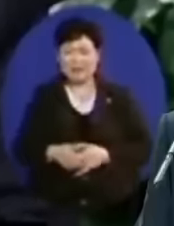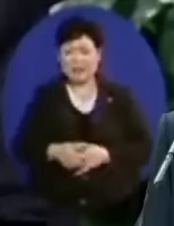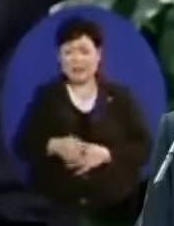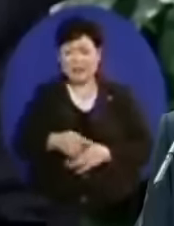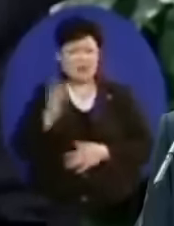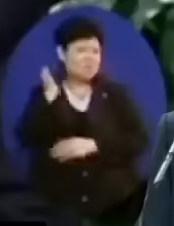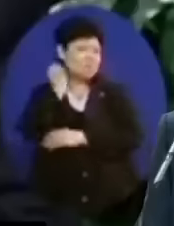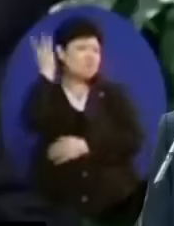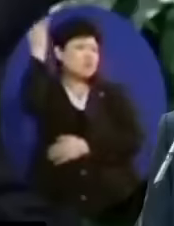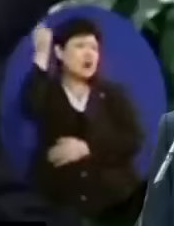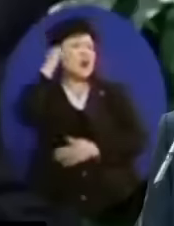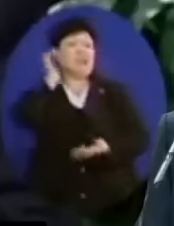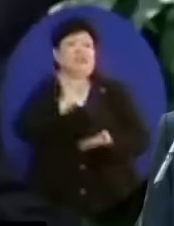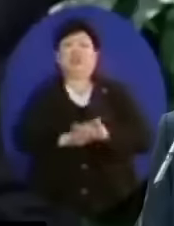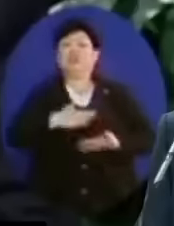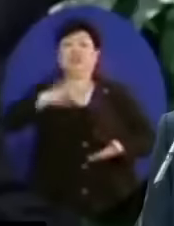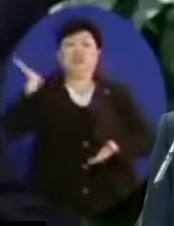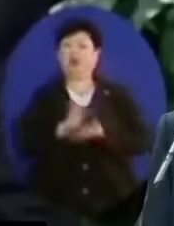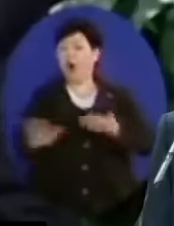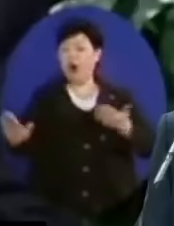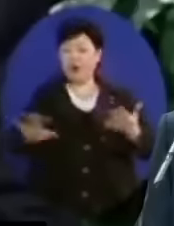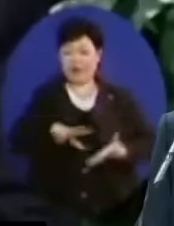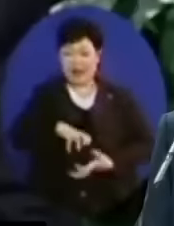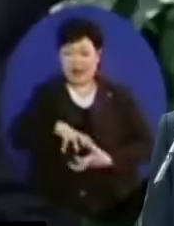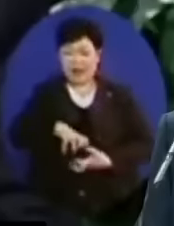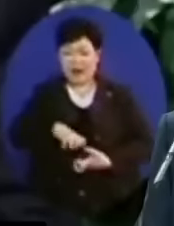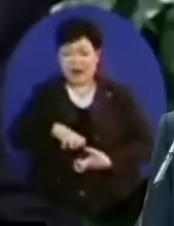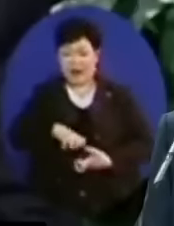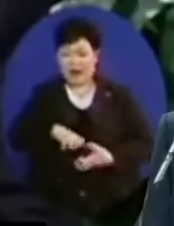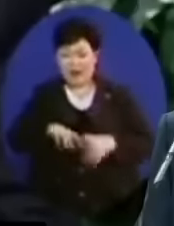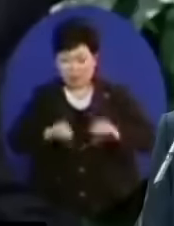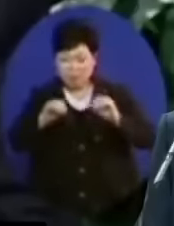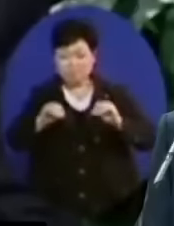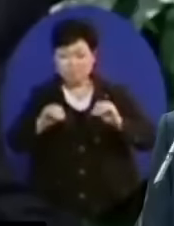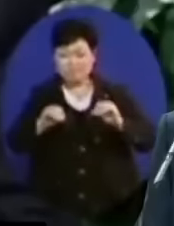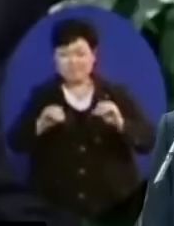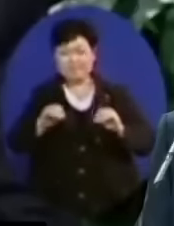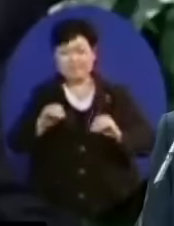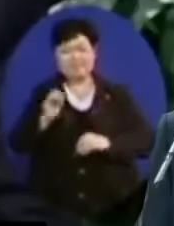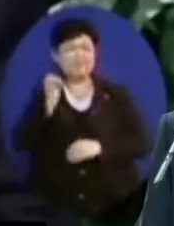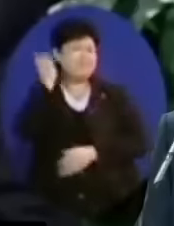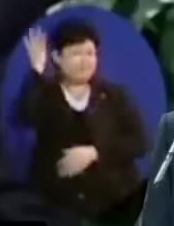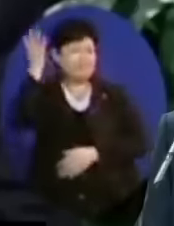시원하다. 한 사흘 동안 소화불량증이 나았다.